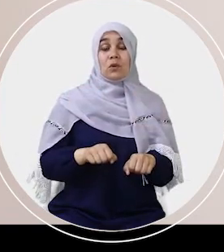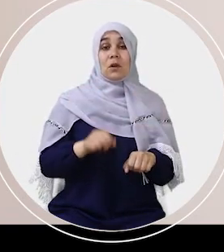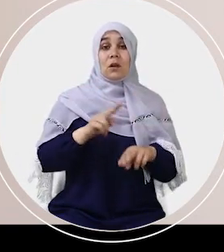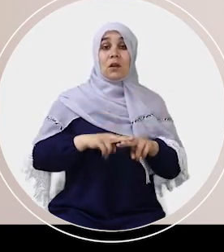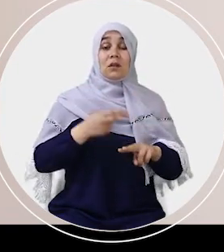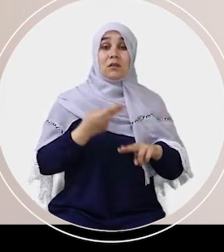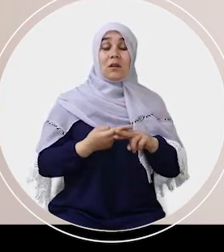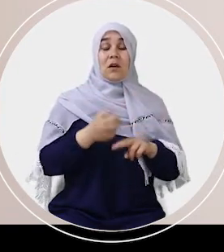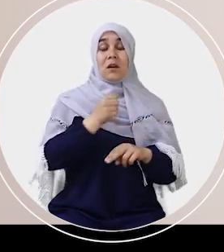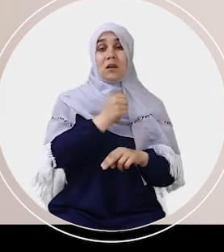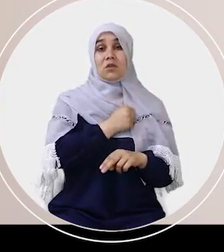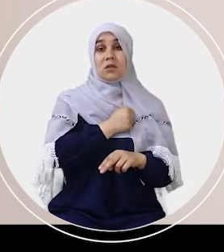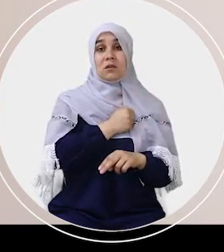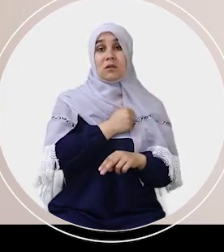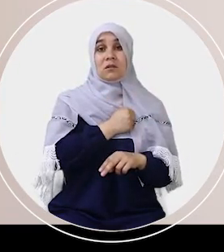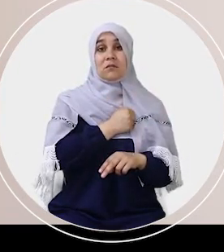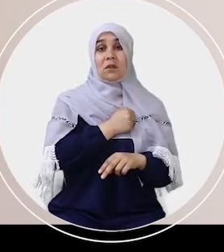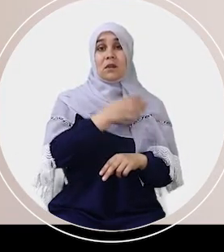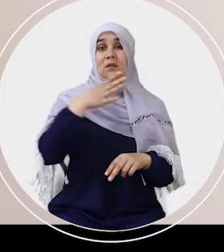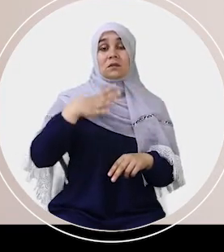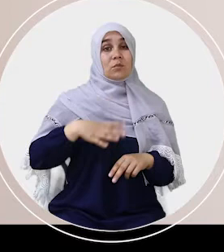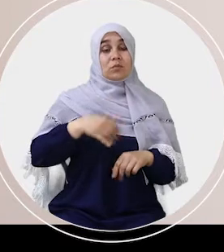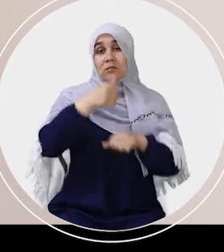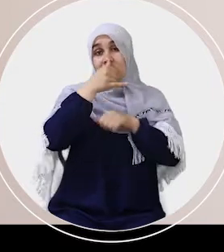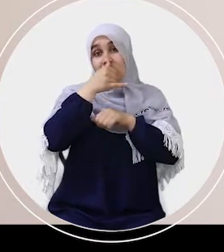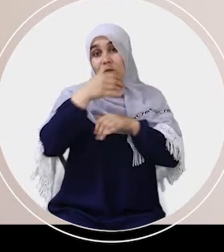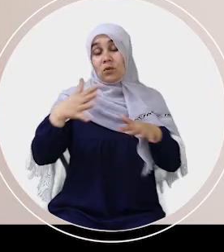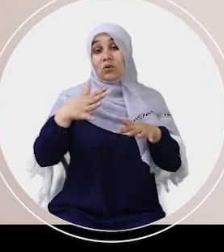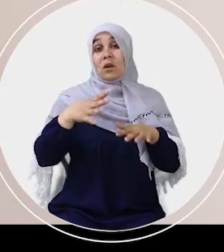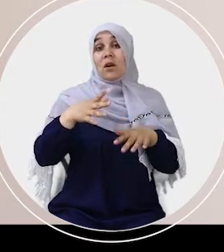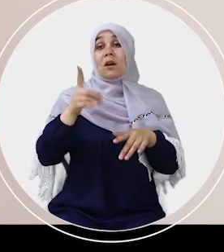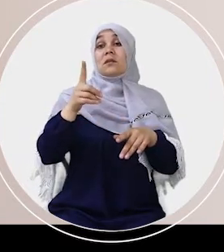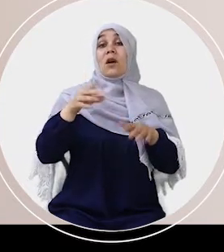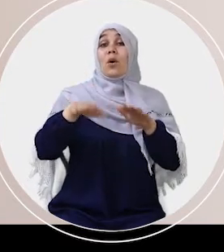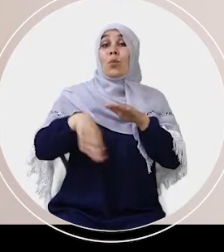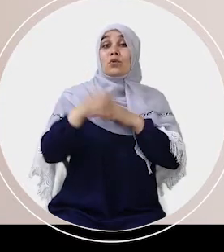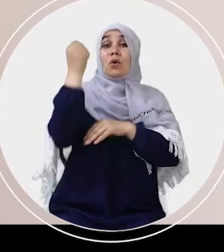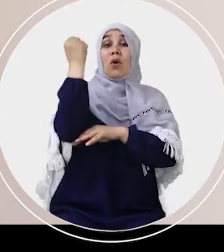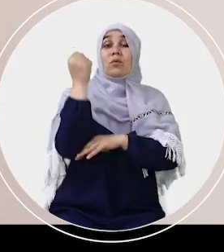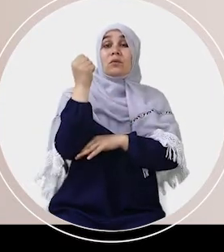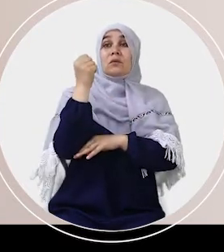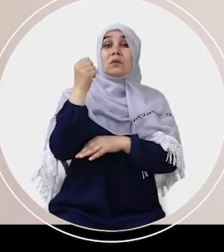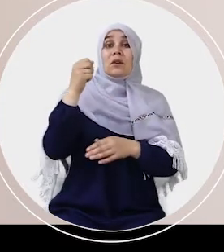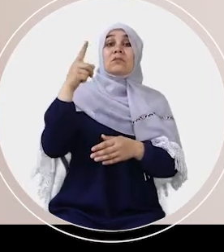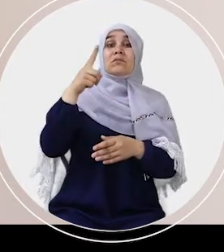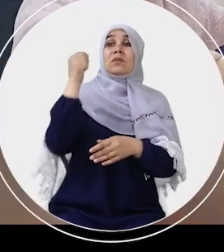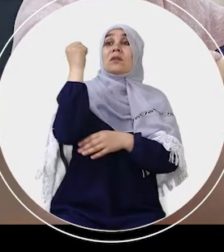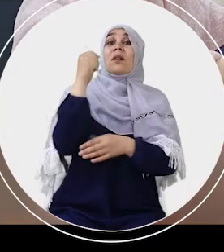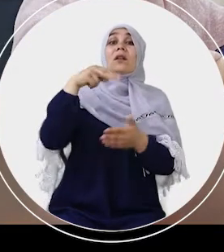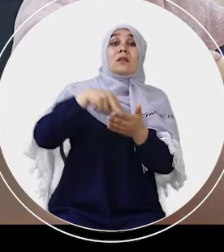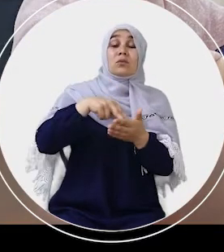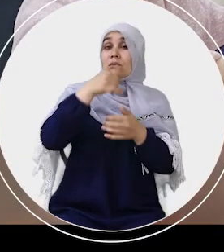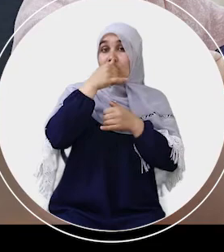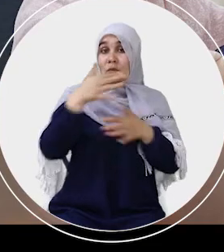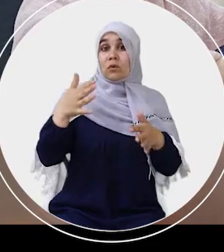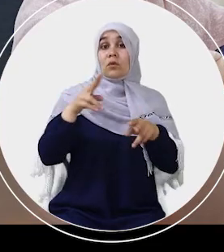o'ta ayanchli, chidash qiyin bu narsaga. Axir bo'sh qop ham tikka turmaydi-ku deb yozgan.